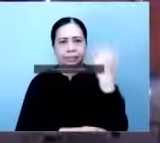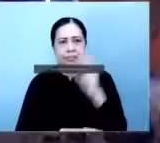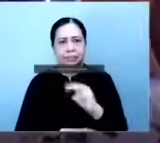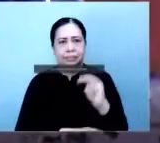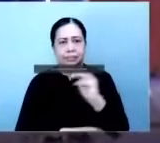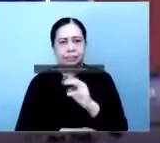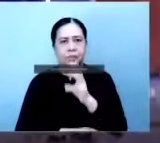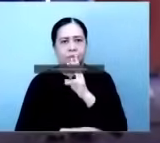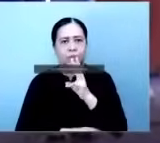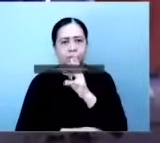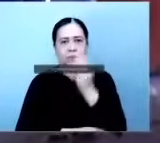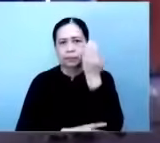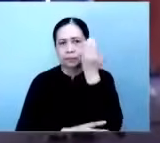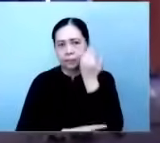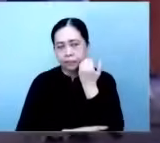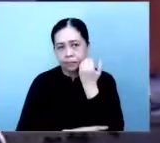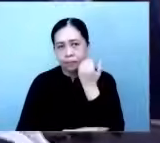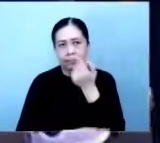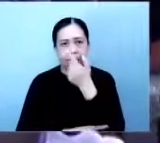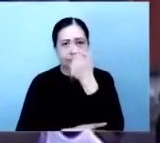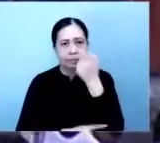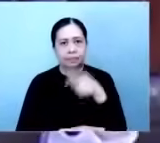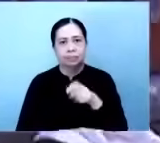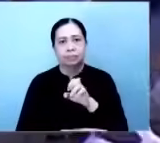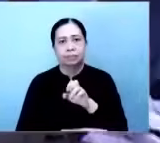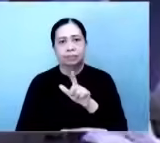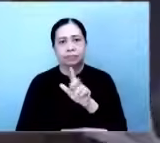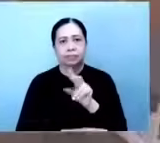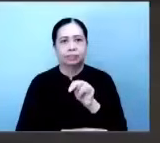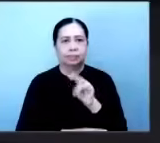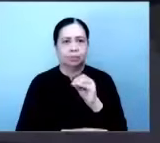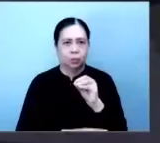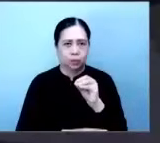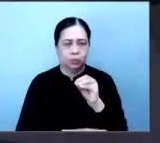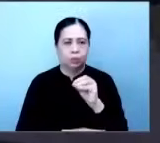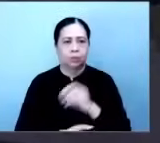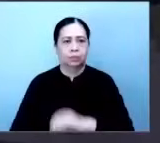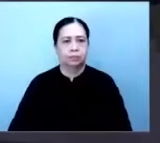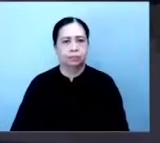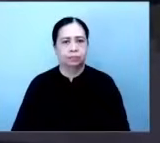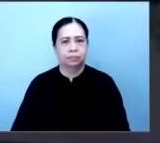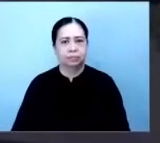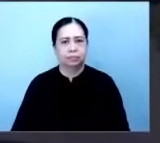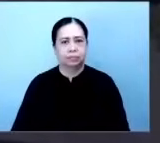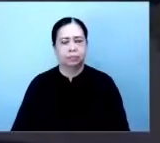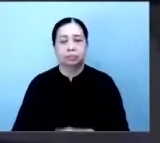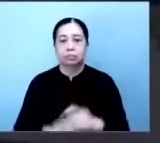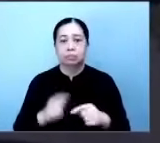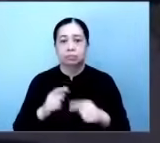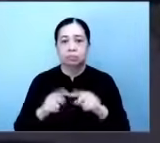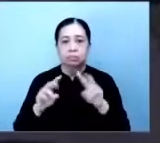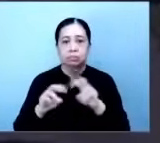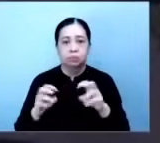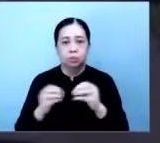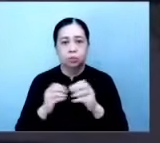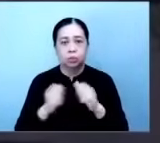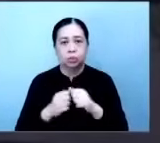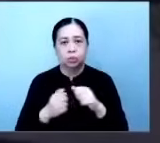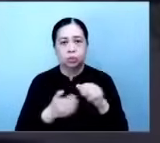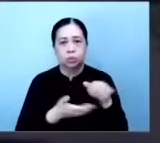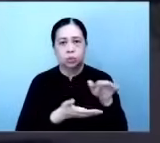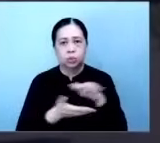water shortage bunsod ng El Nino. Upon our investigation, most of the shallow wells have dried